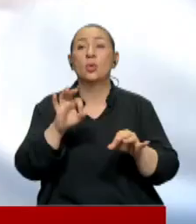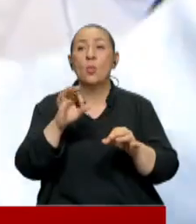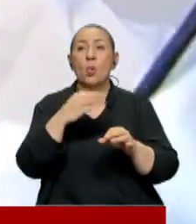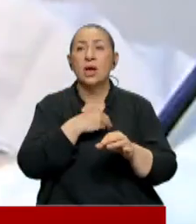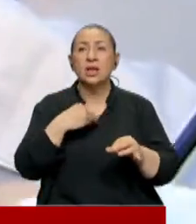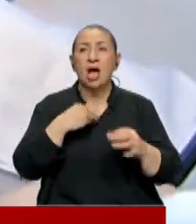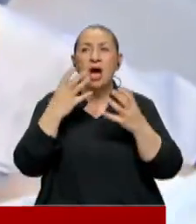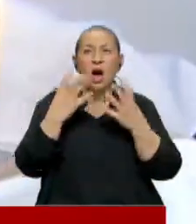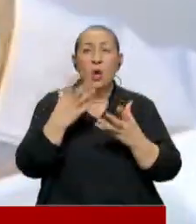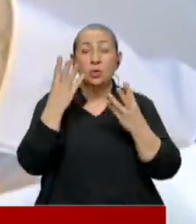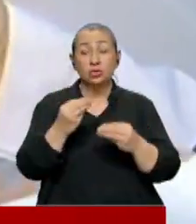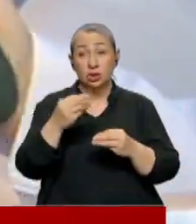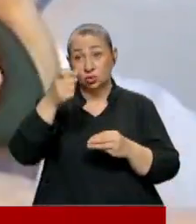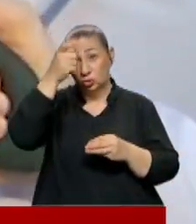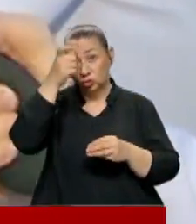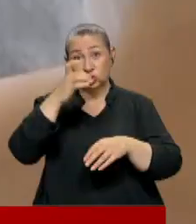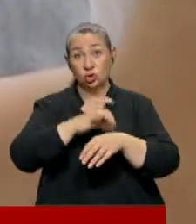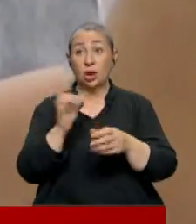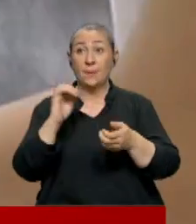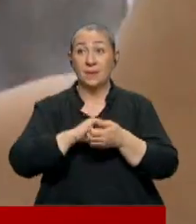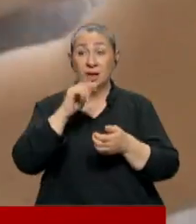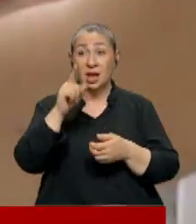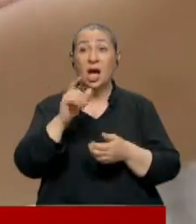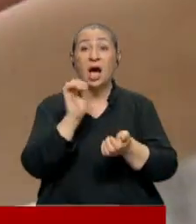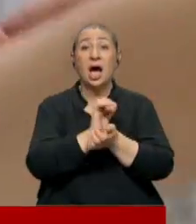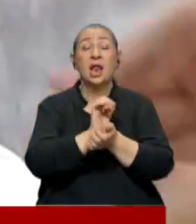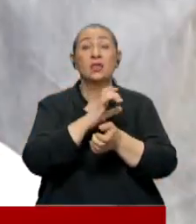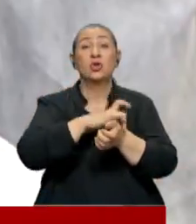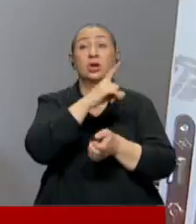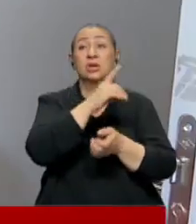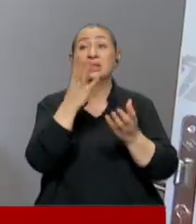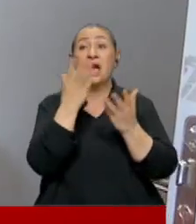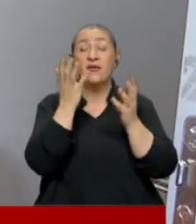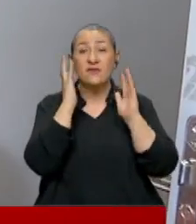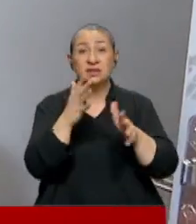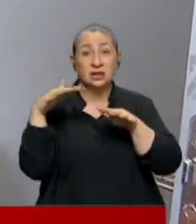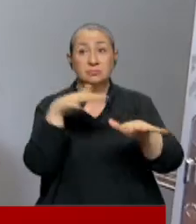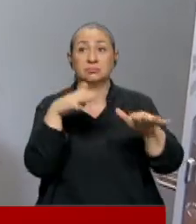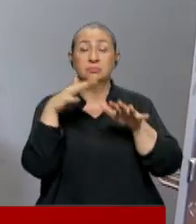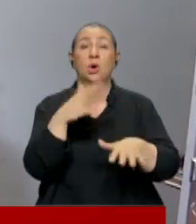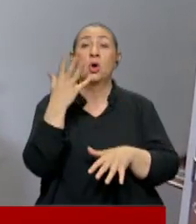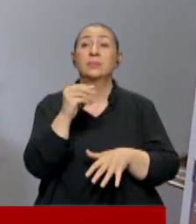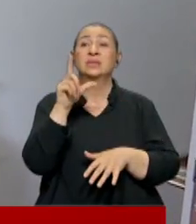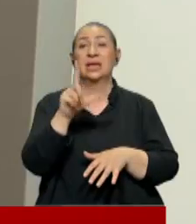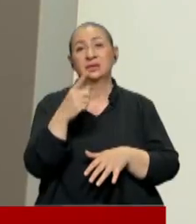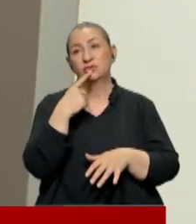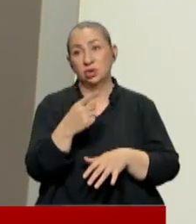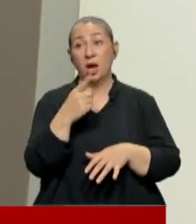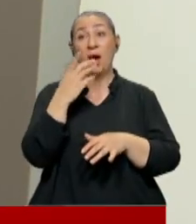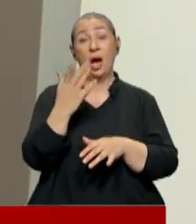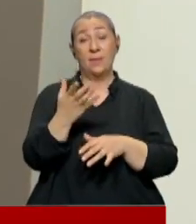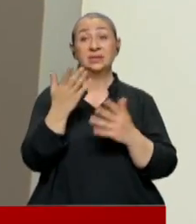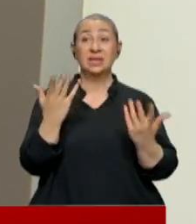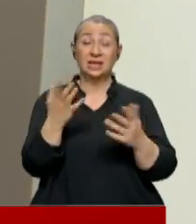yüklerini Daha da artıracağını söyleyen Türk tabipleri Birliği aile hekimliklerinin daha etkin kullanılması gerektiğine işaret etti